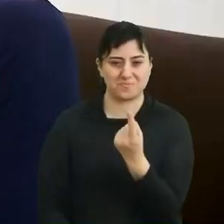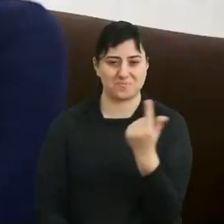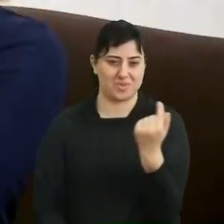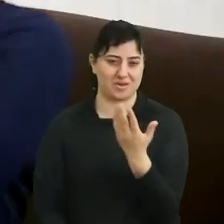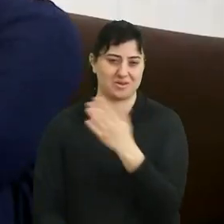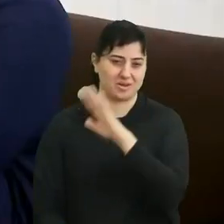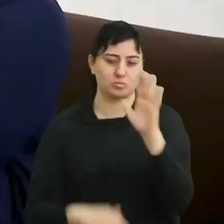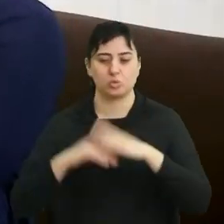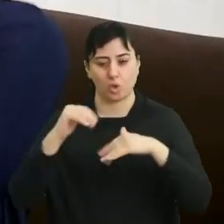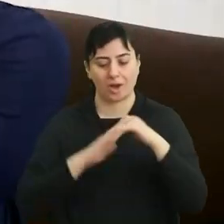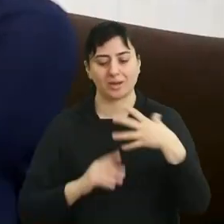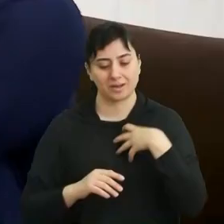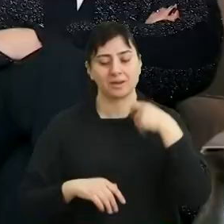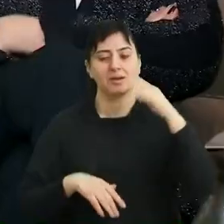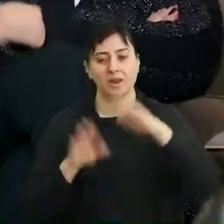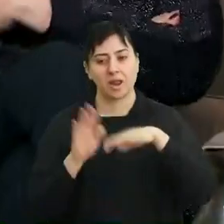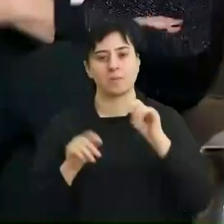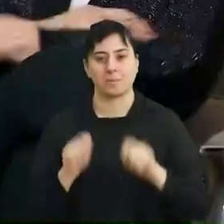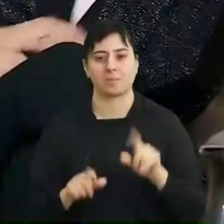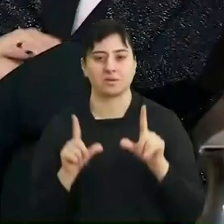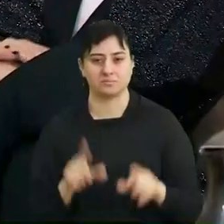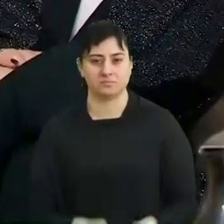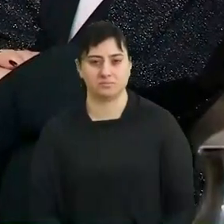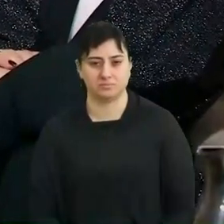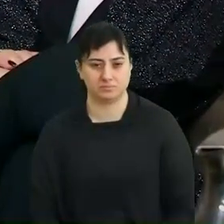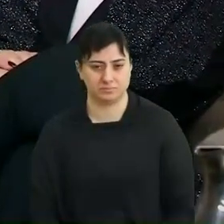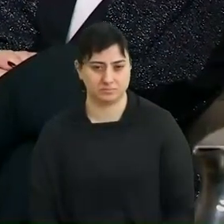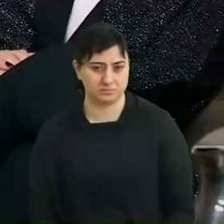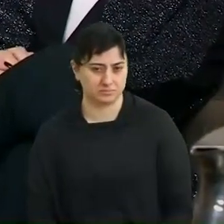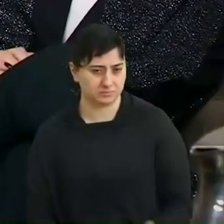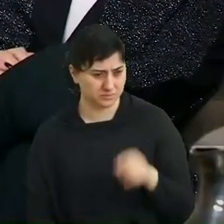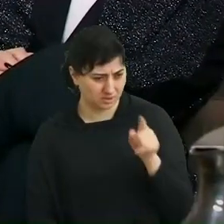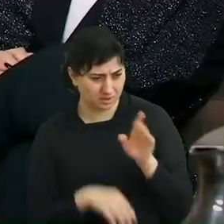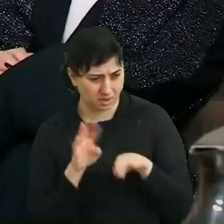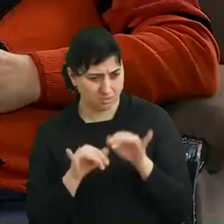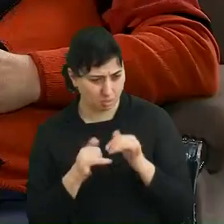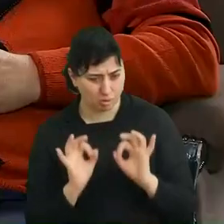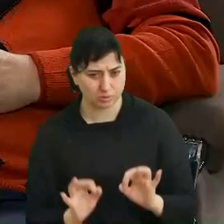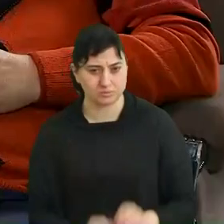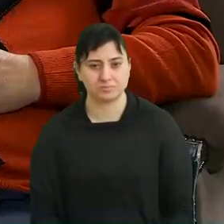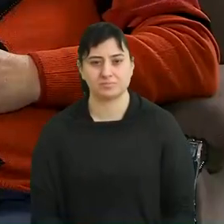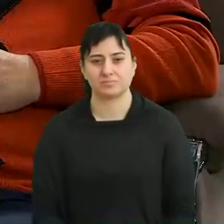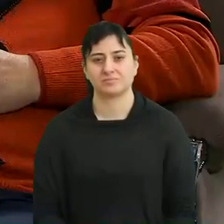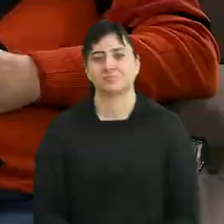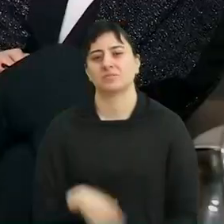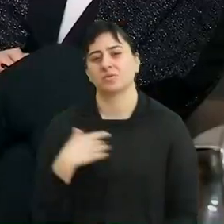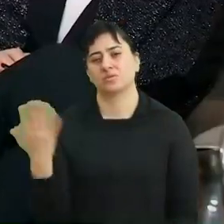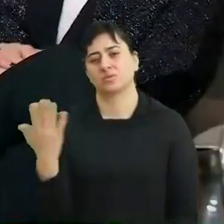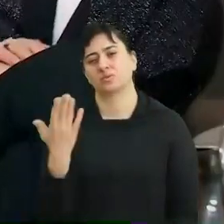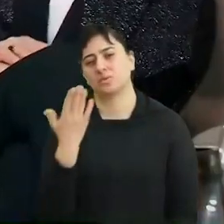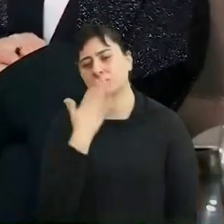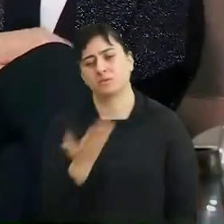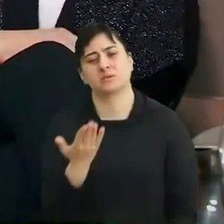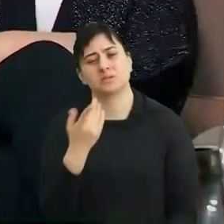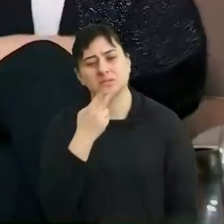artık bütün müteahhitler kendi reklamlarında kendileri oynuyorlar. Kemal'im, sen reklamda mı oynayacaksın? Yok ya, nereden çıkarıyorsunuz